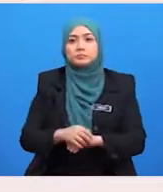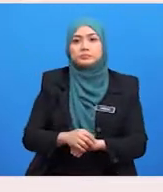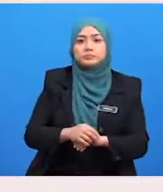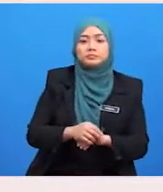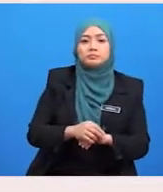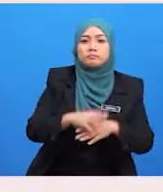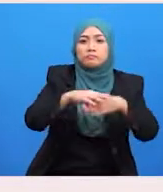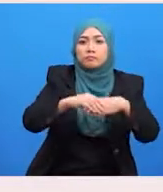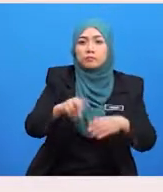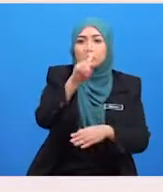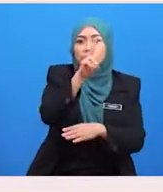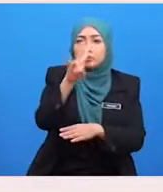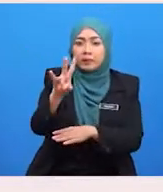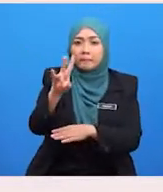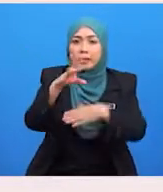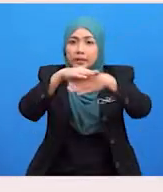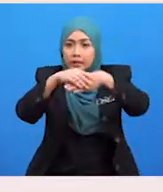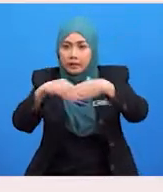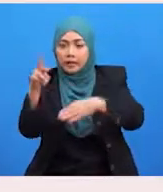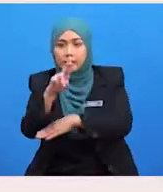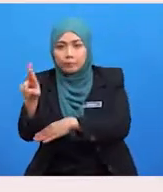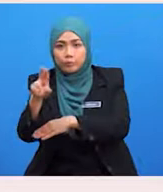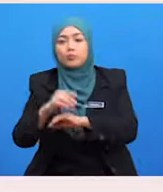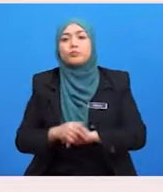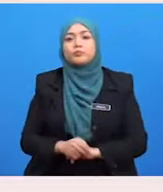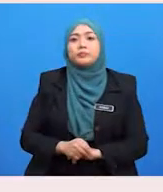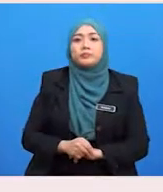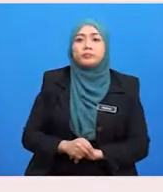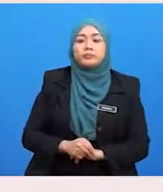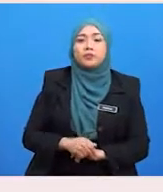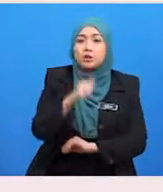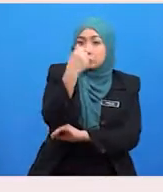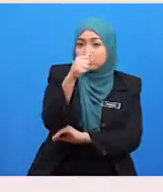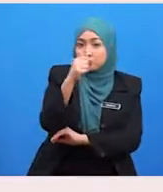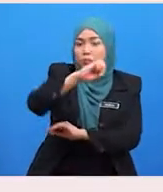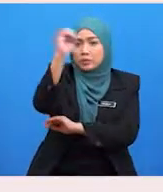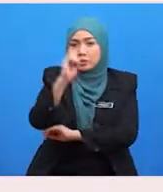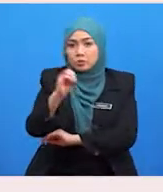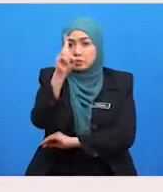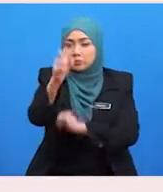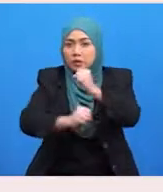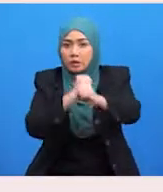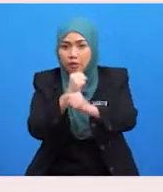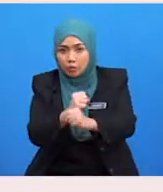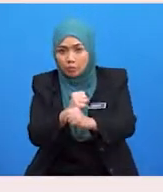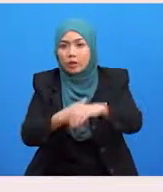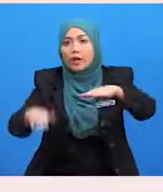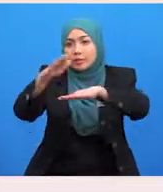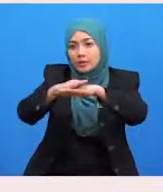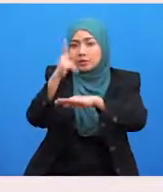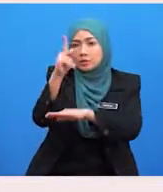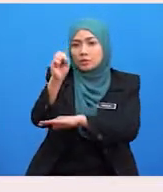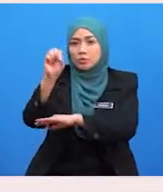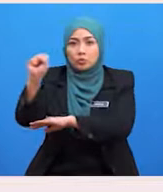RM78,000. Kadar susut nilai bagi kenderaan ialah 10% setahun mengikut kaedah atas kos.